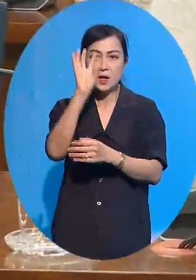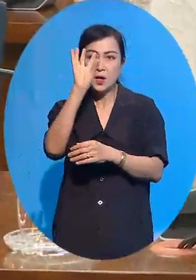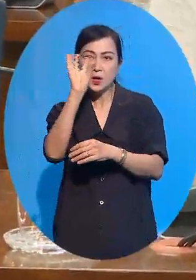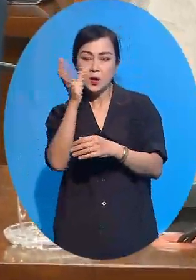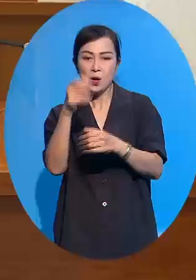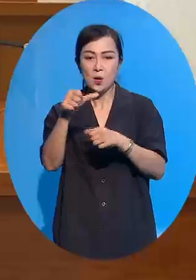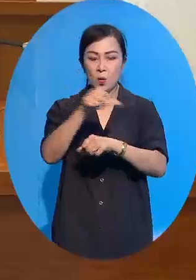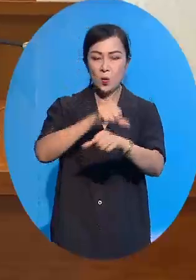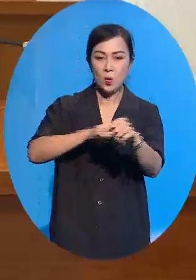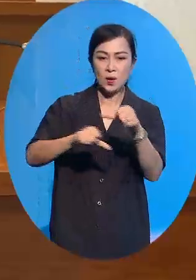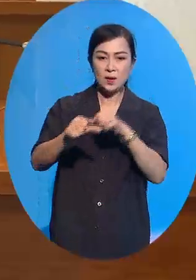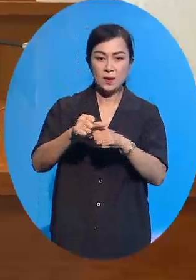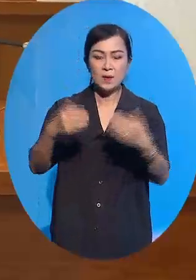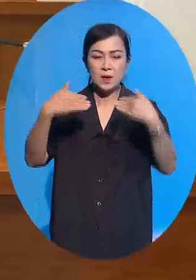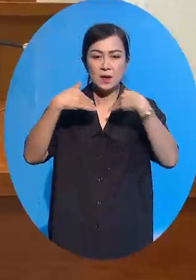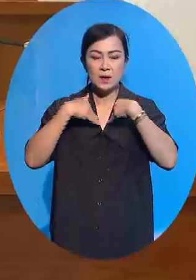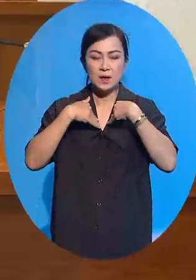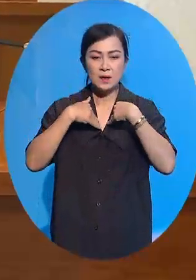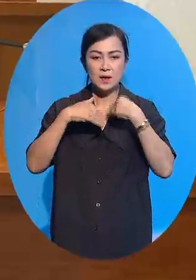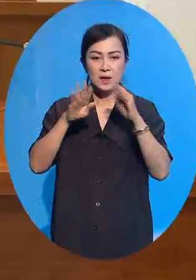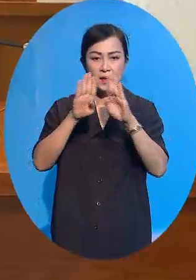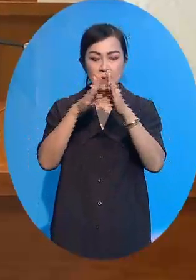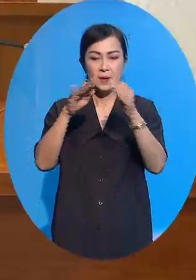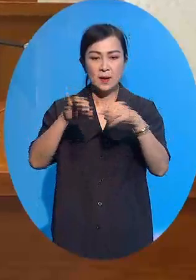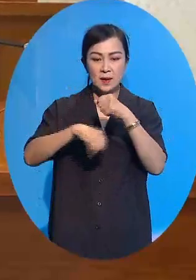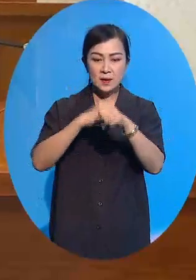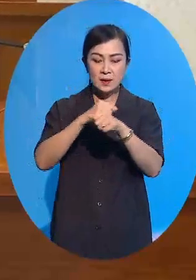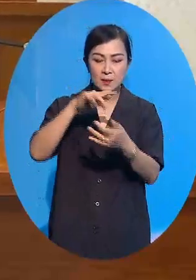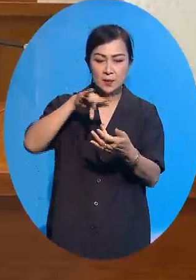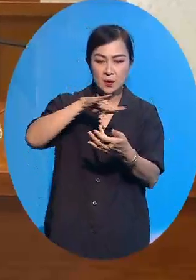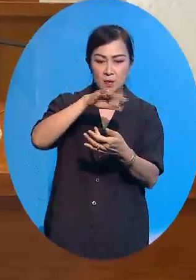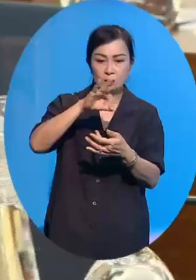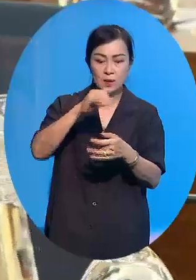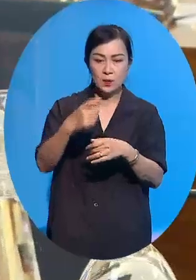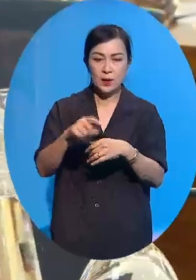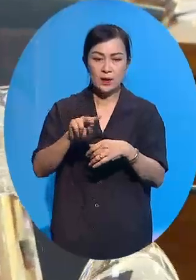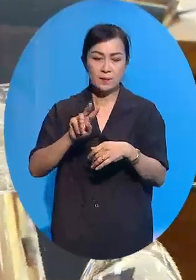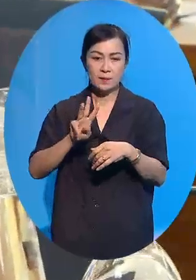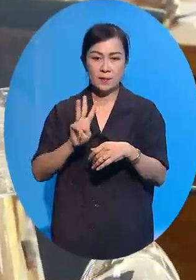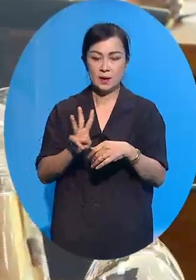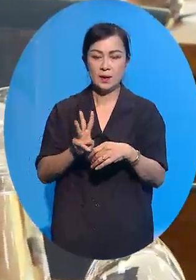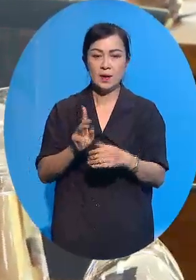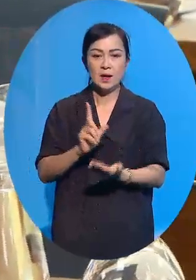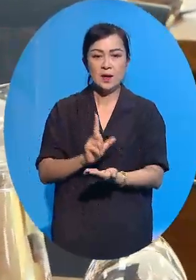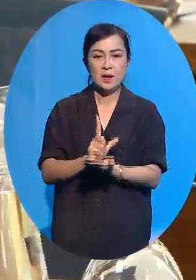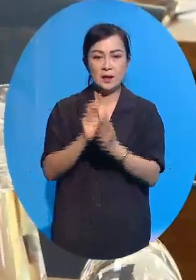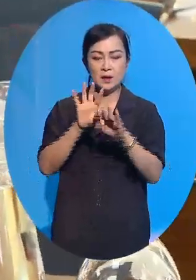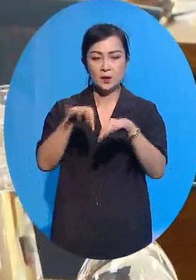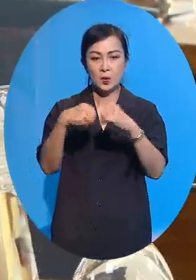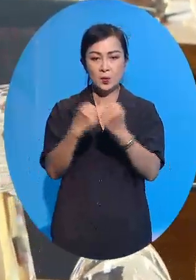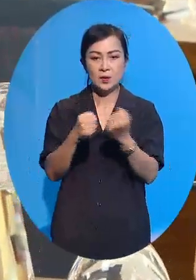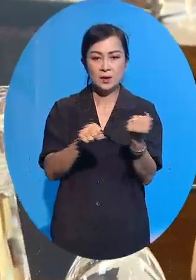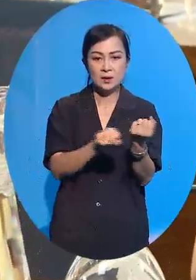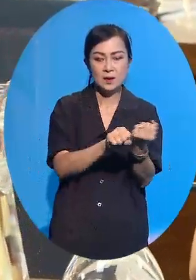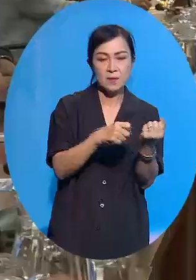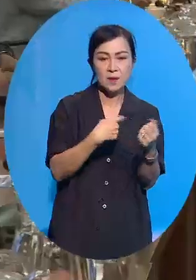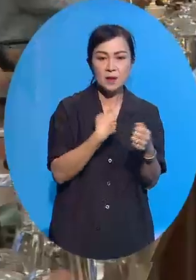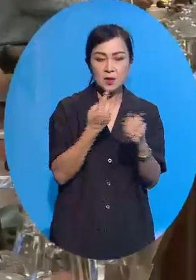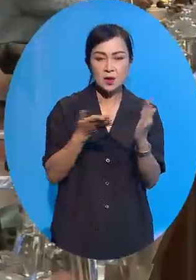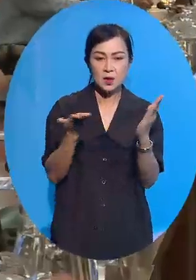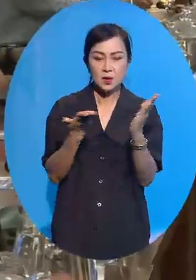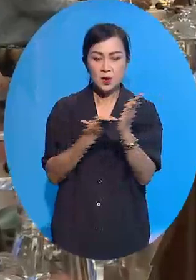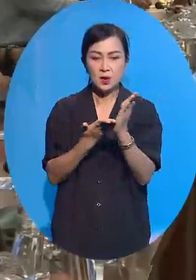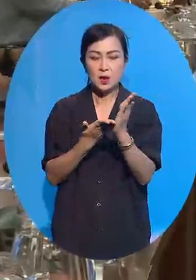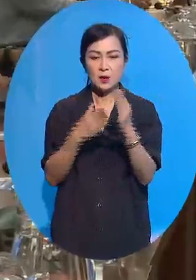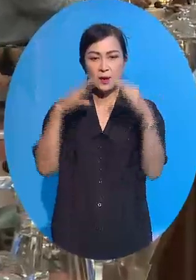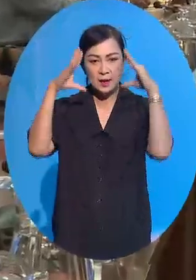hoạt động điểm nhấn nhằm hưởng ứng chương trình khai mạc năm du lịch tỉnh Tuyên Quang năm 2023. Lễ hội được tổ chức nhằm đẩy mạnh tuyên truyền, giới thiệu,